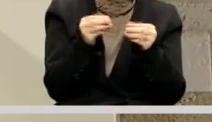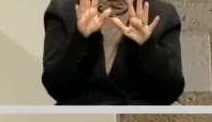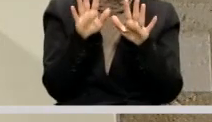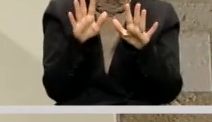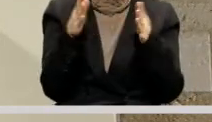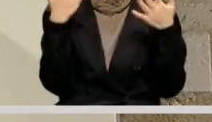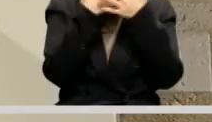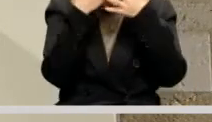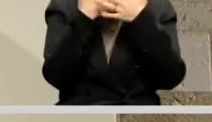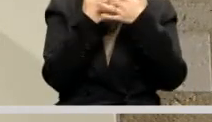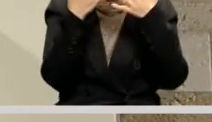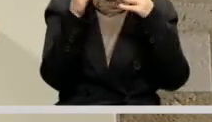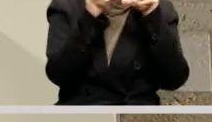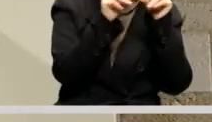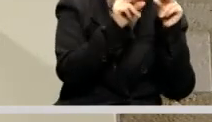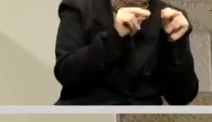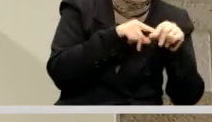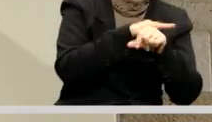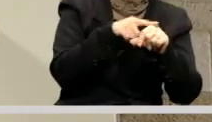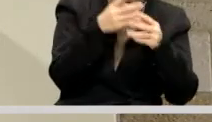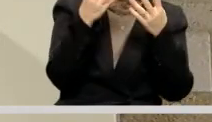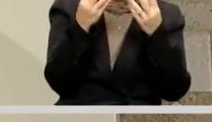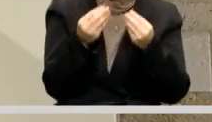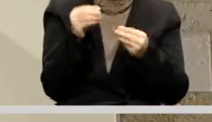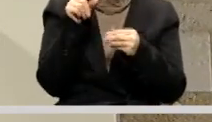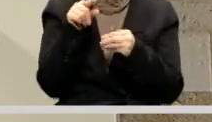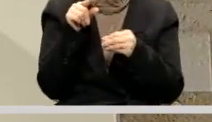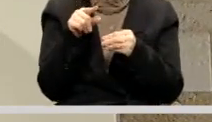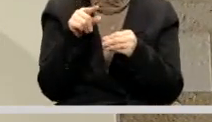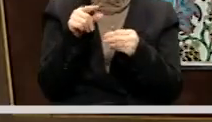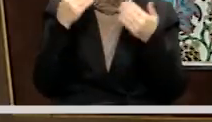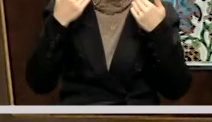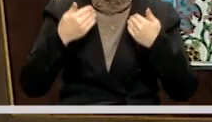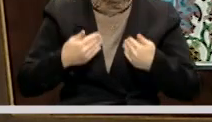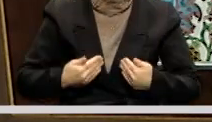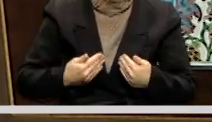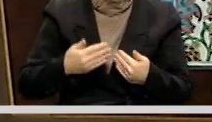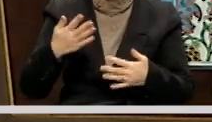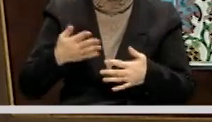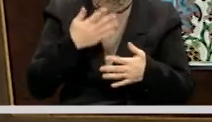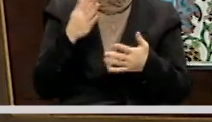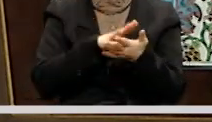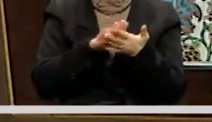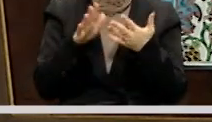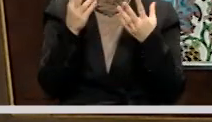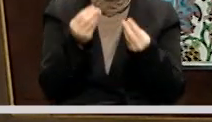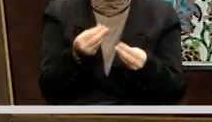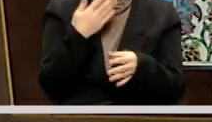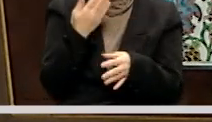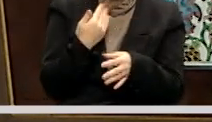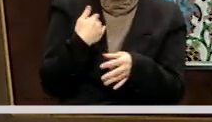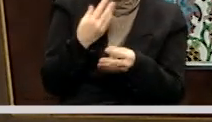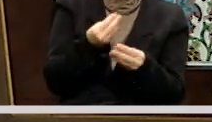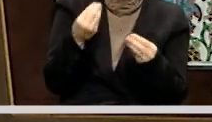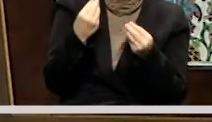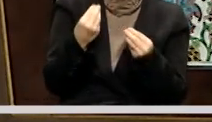bizim ürettiğimiz hormonlar saatlere göre de yayılım gösteriyor. Hı hı. Yani şöyleyse eğer mesela ben çok iyi uyuyorum diye düşünüyoruz.